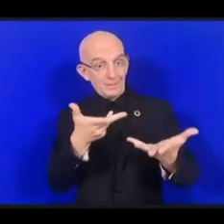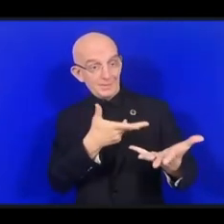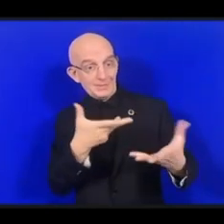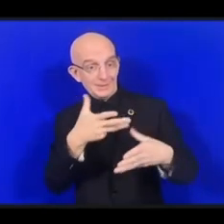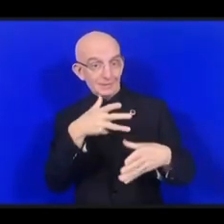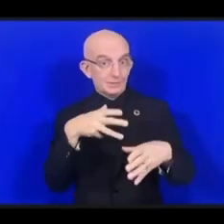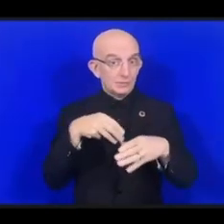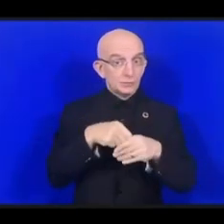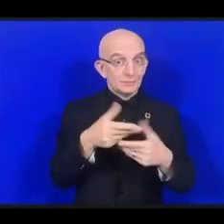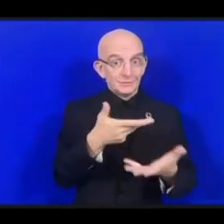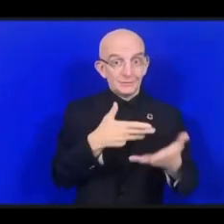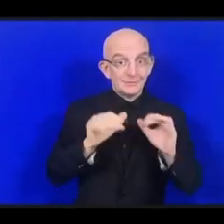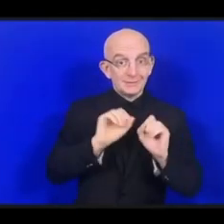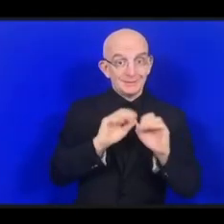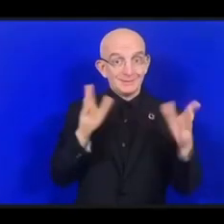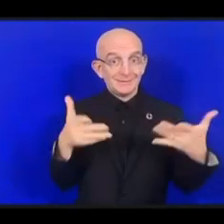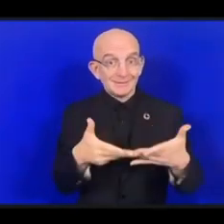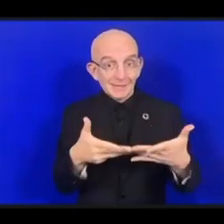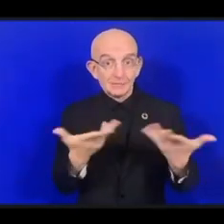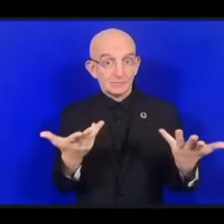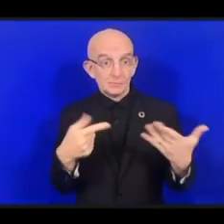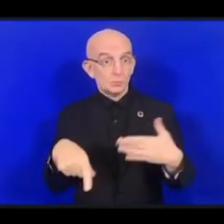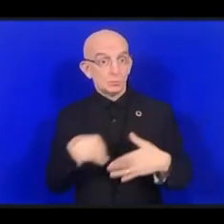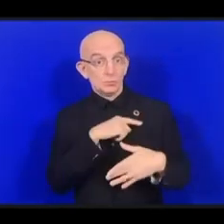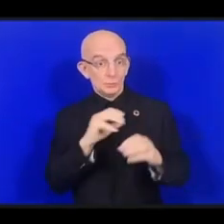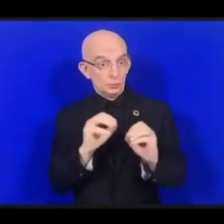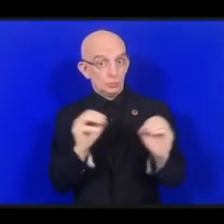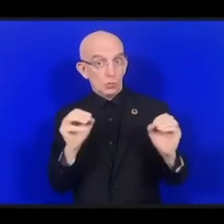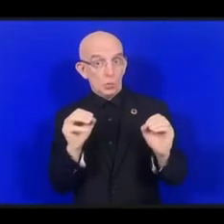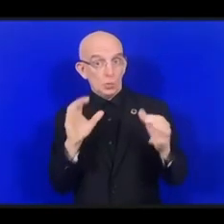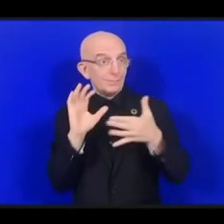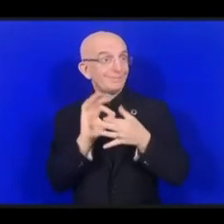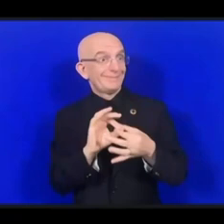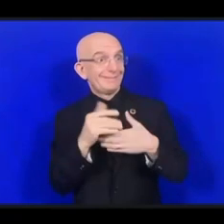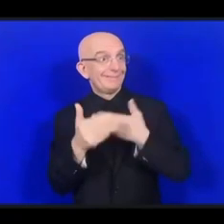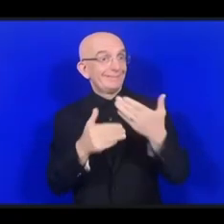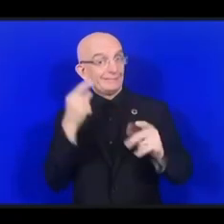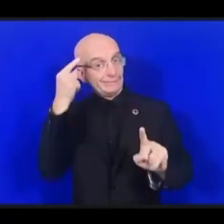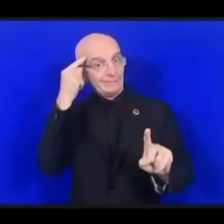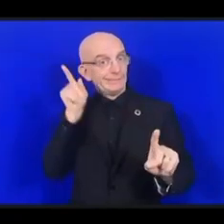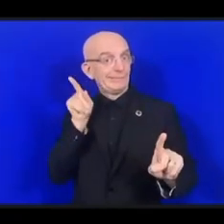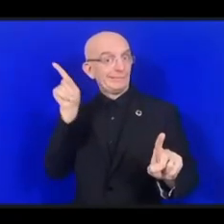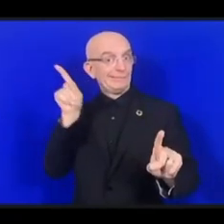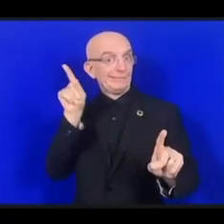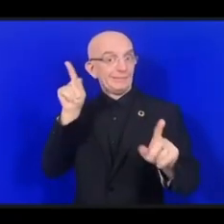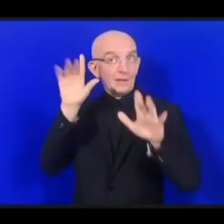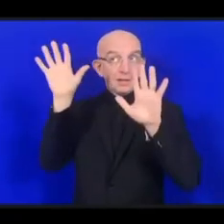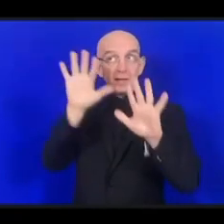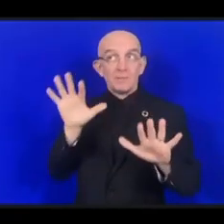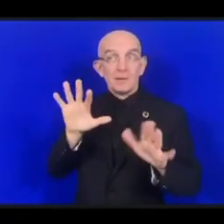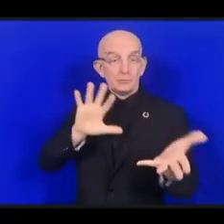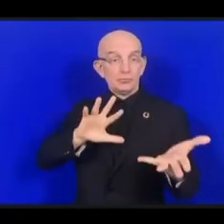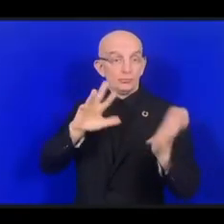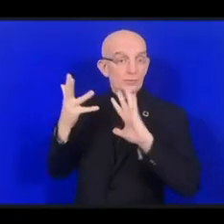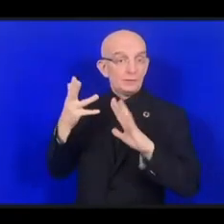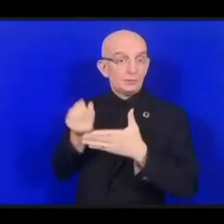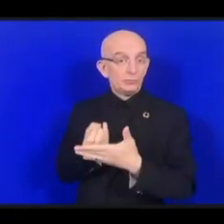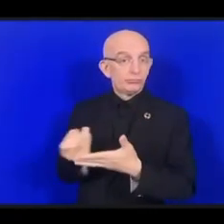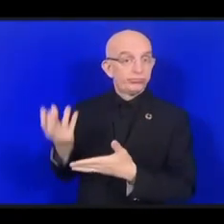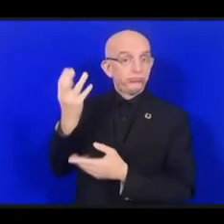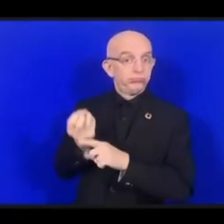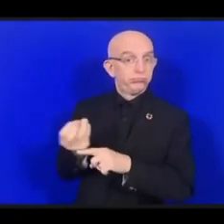变化对于保护弱势群体来说，特别是儿童、年轻人以及南方国家来说呢，尤为重